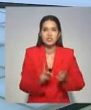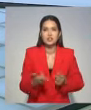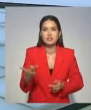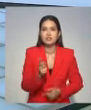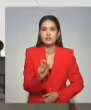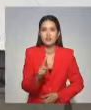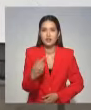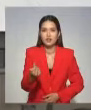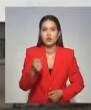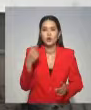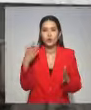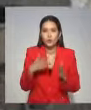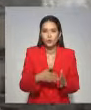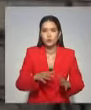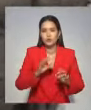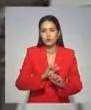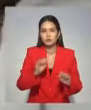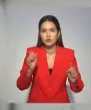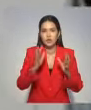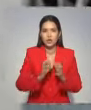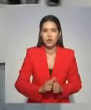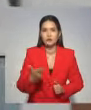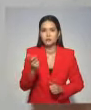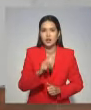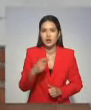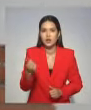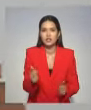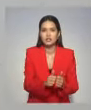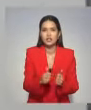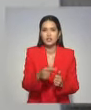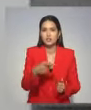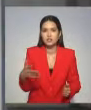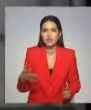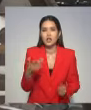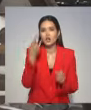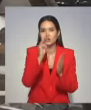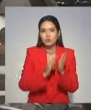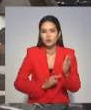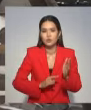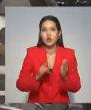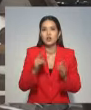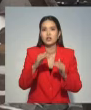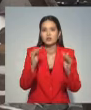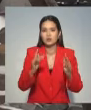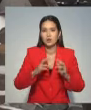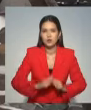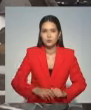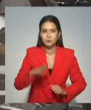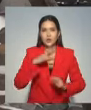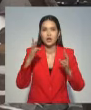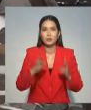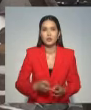газа. Ударная волна разрушила газовую котельную, а у соседнего здания выбила стекла, обрушилась крыша. Пострадали